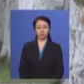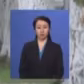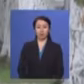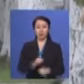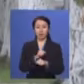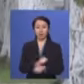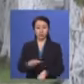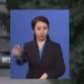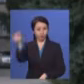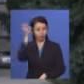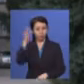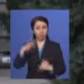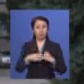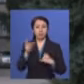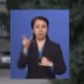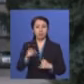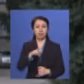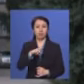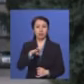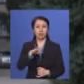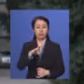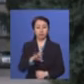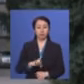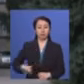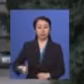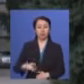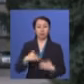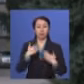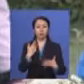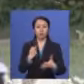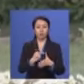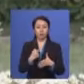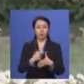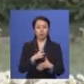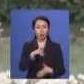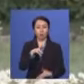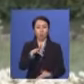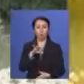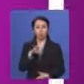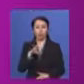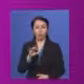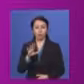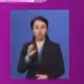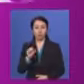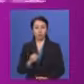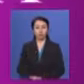Увековечить память земляка. Тимирязевскому району присвоят имя Сабита Муканова.